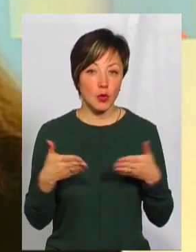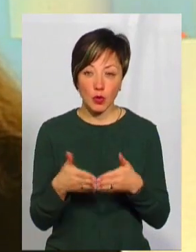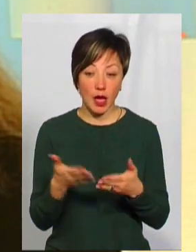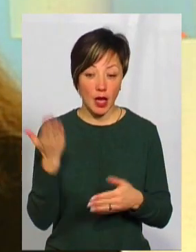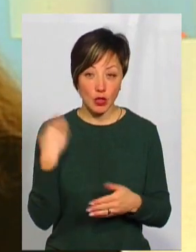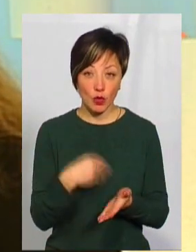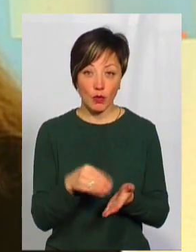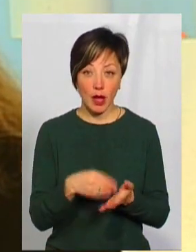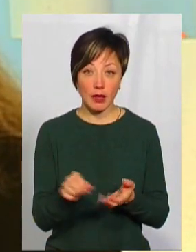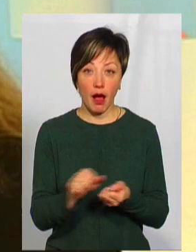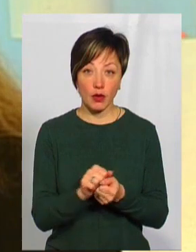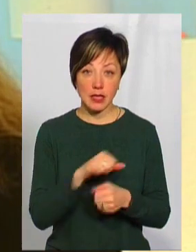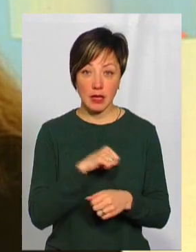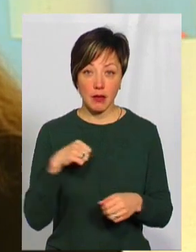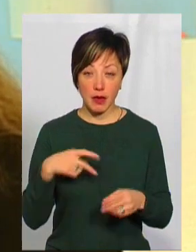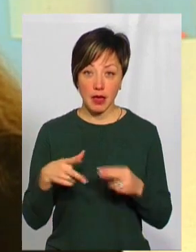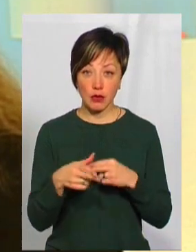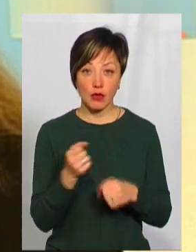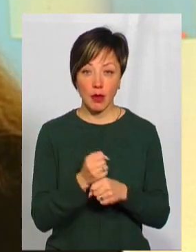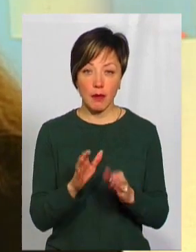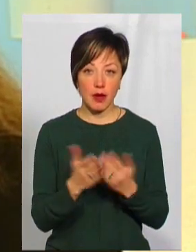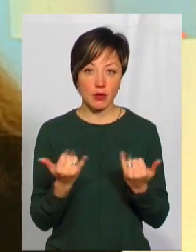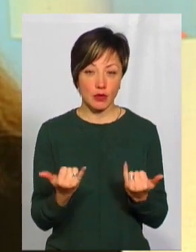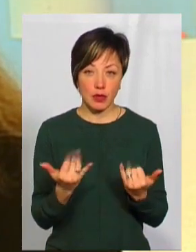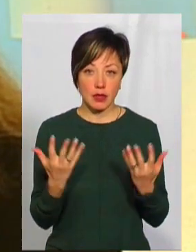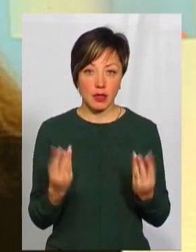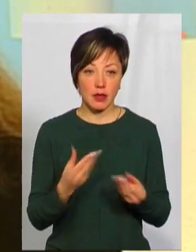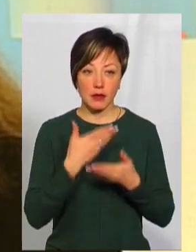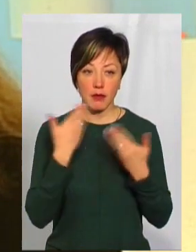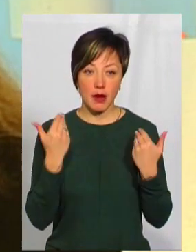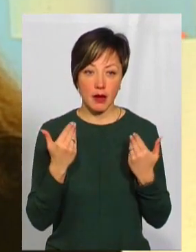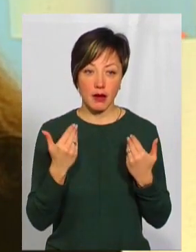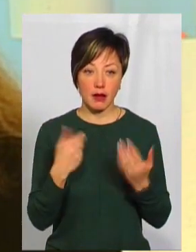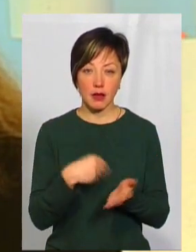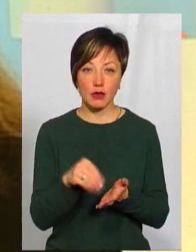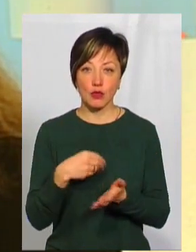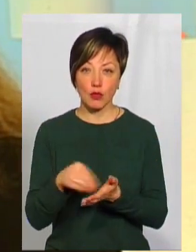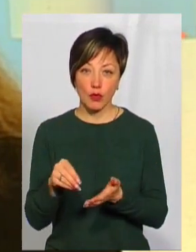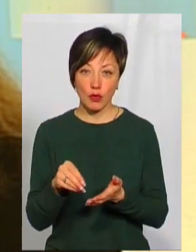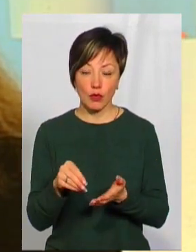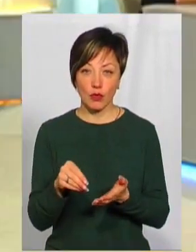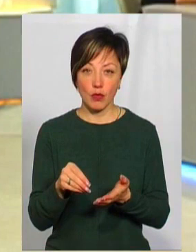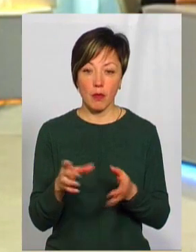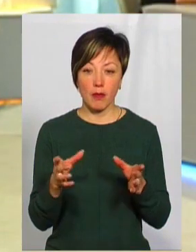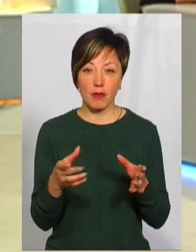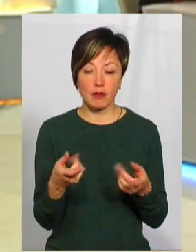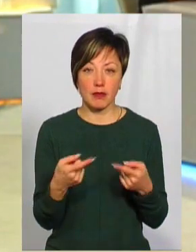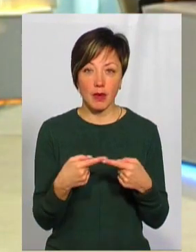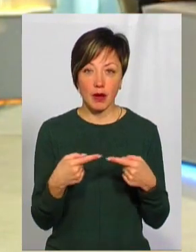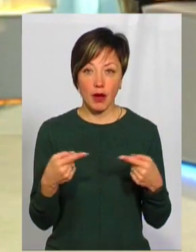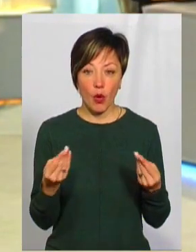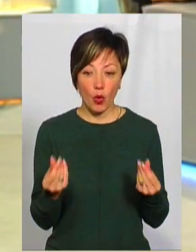якщо ми раніше купляли картон, самі урізали, робили папки, то в нас на сьогодні немає на закупку продукції, навіть на закупку